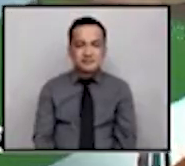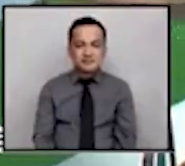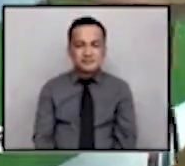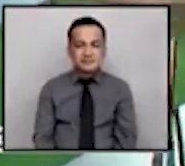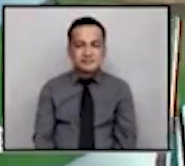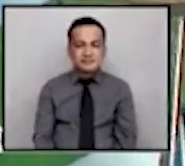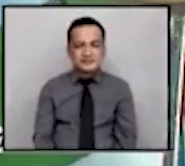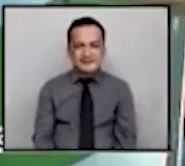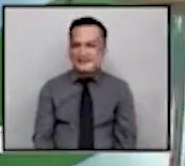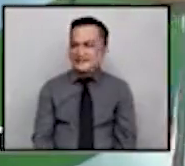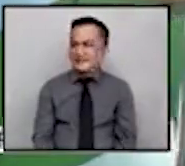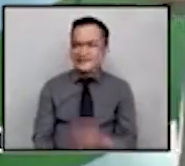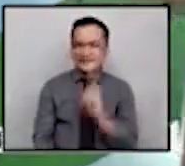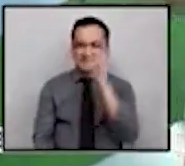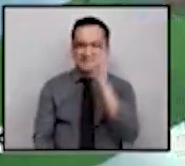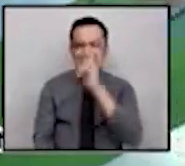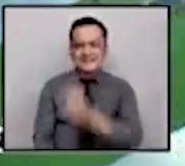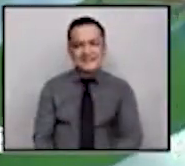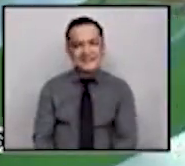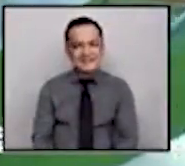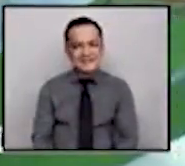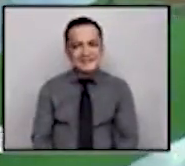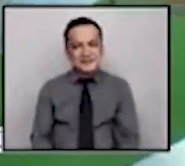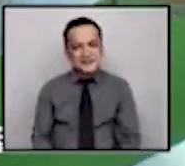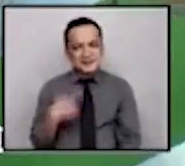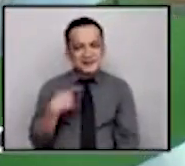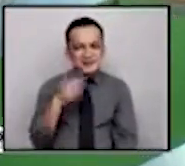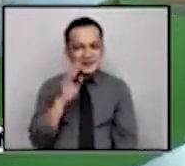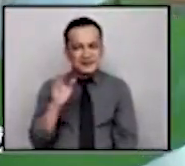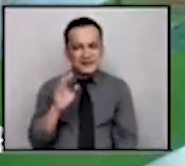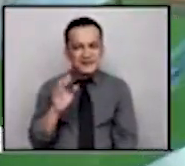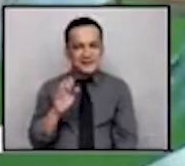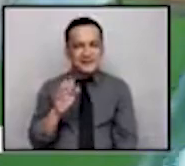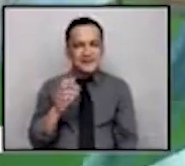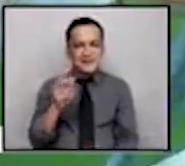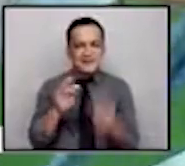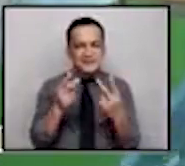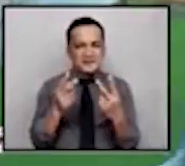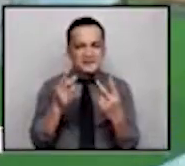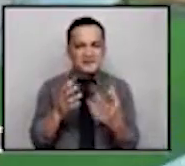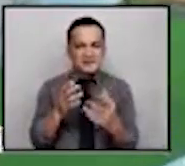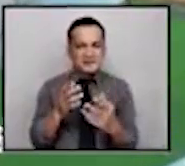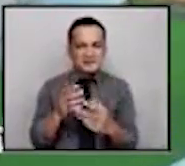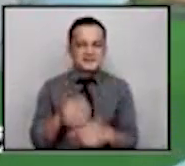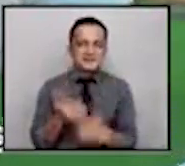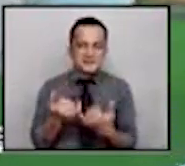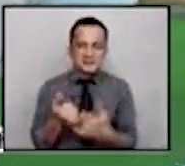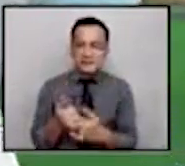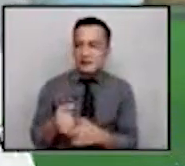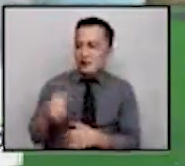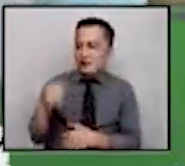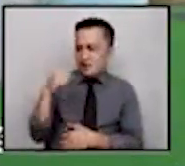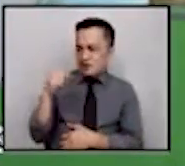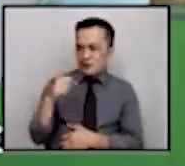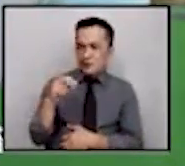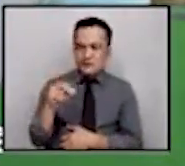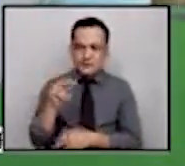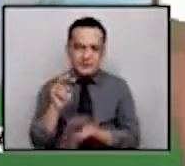Ayan, meron tayong kakaibang bisita ngayon sa studio, V. Yes, of course. Pero ah, may kailangan muna tayong panoorin. Mm-hmm.